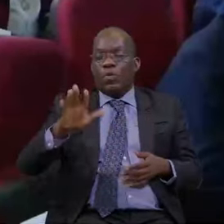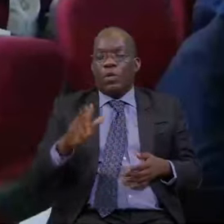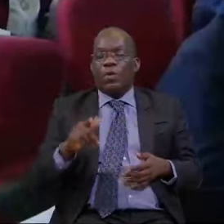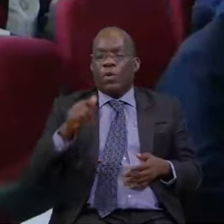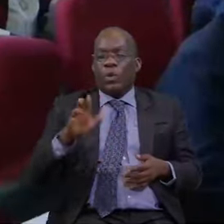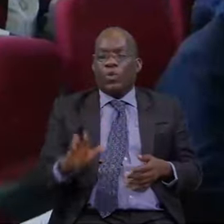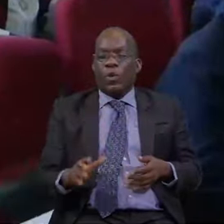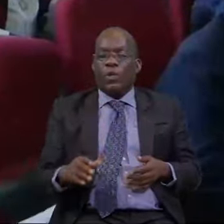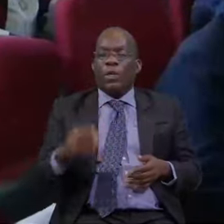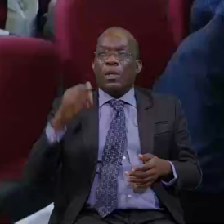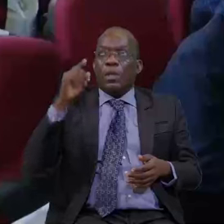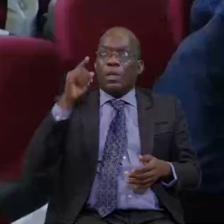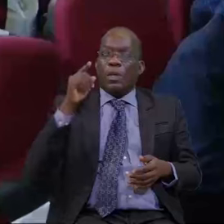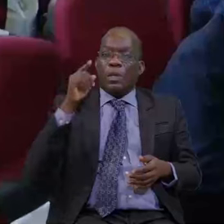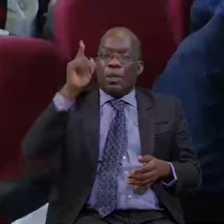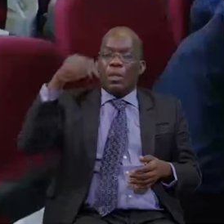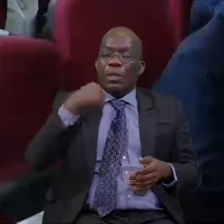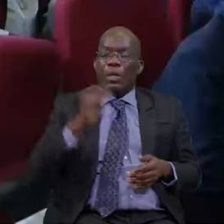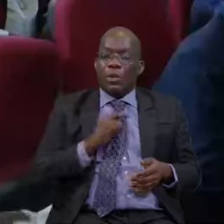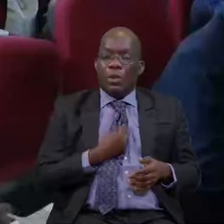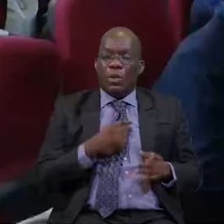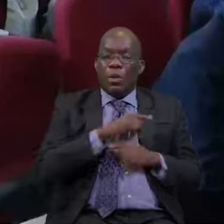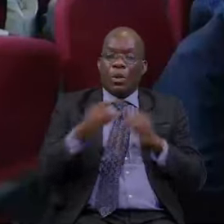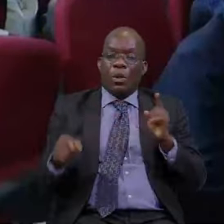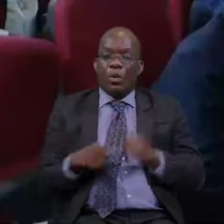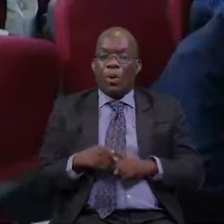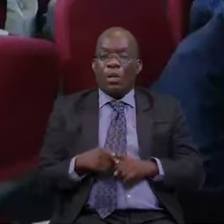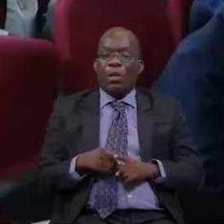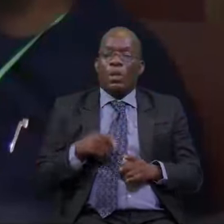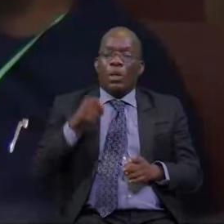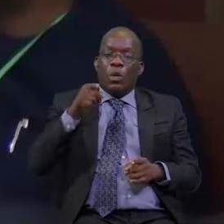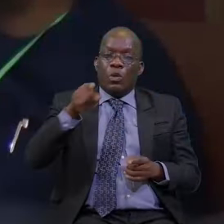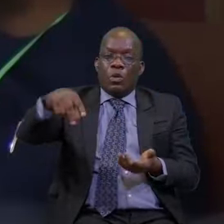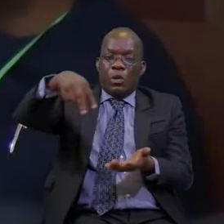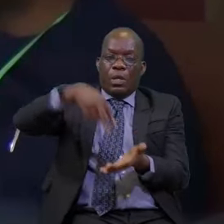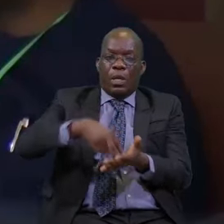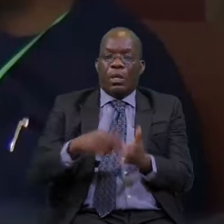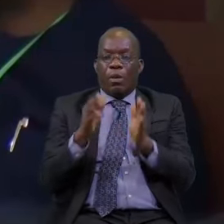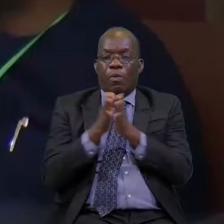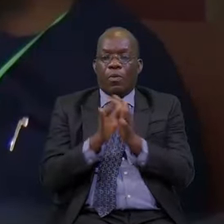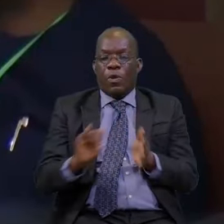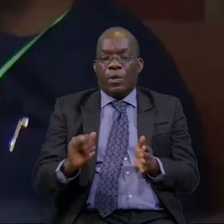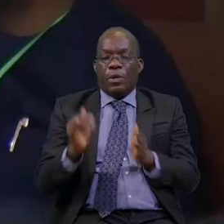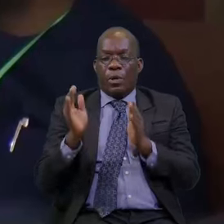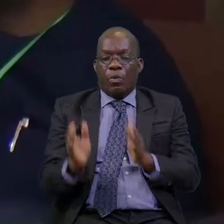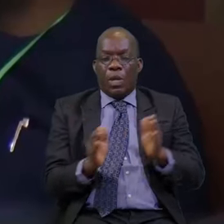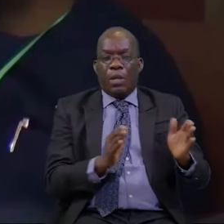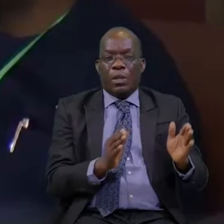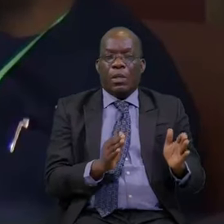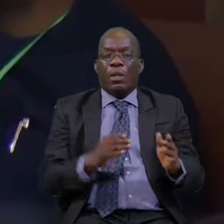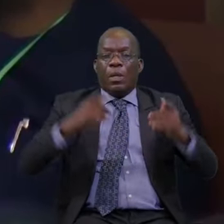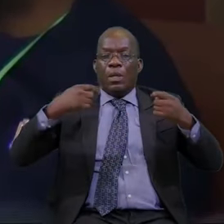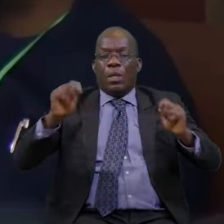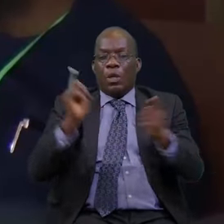Marc 11, 25 dit, et lorsque vous êtes debout faisant votre